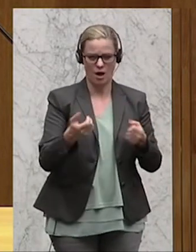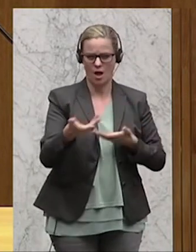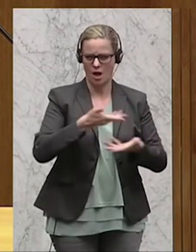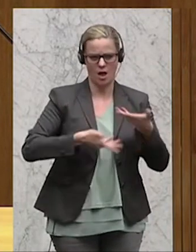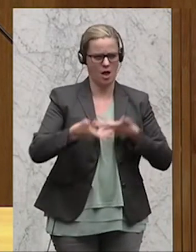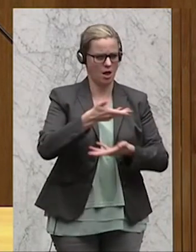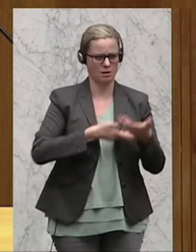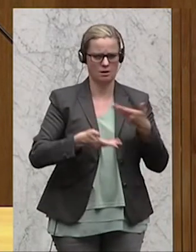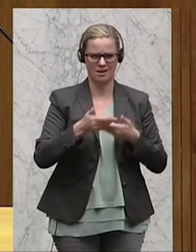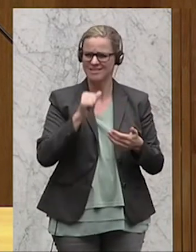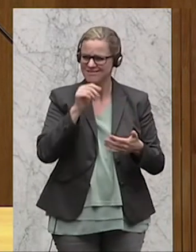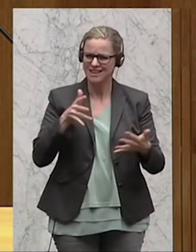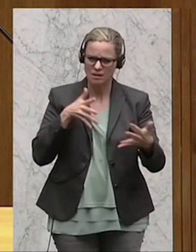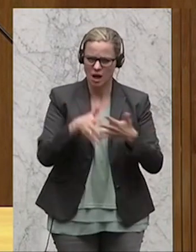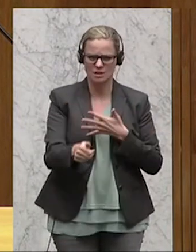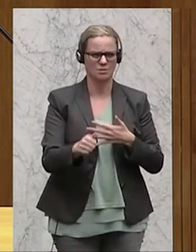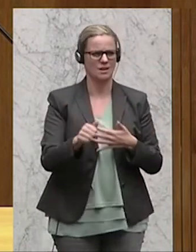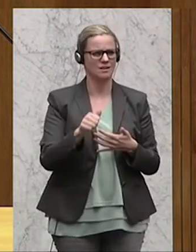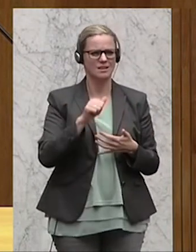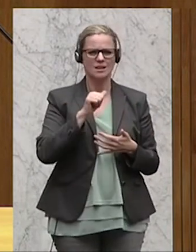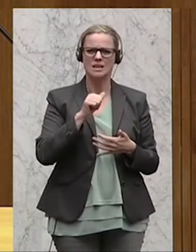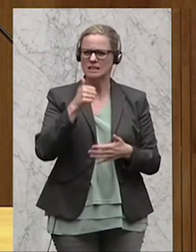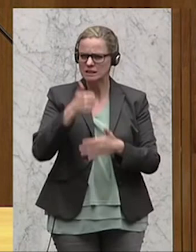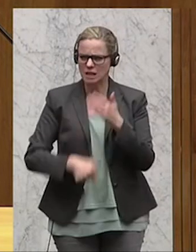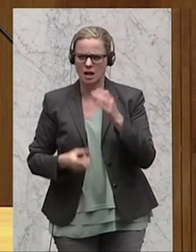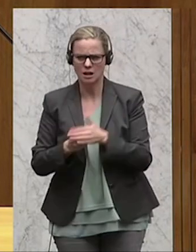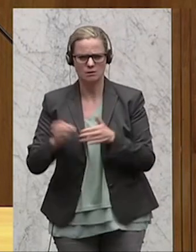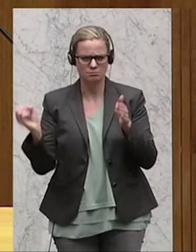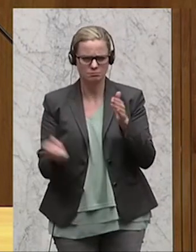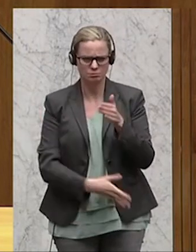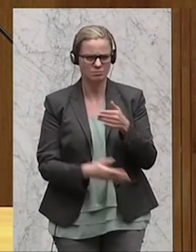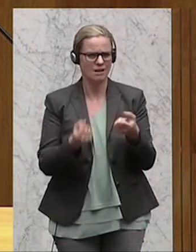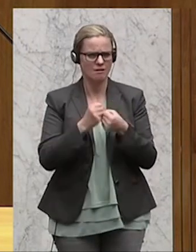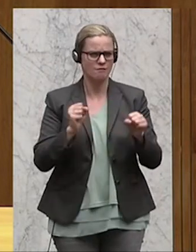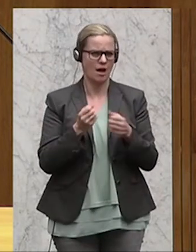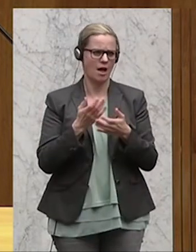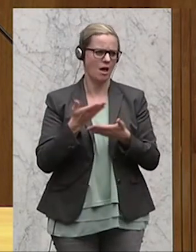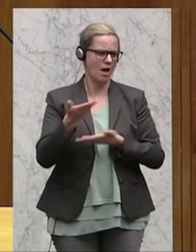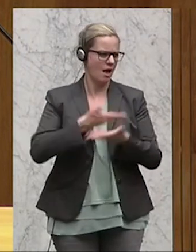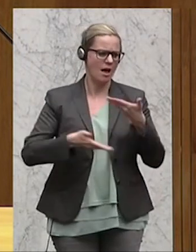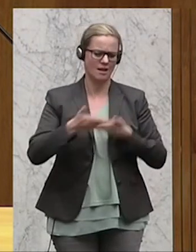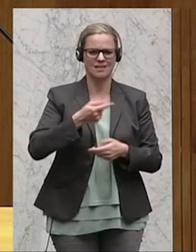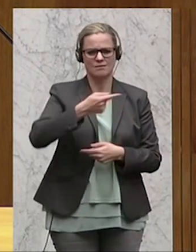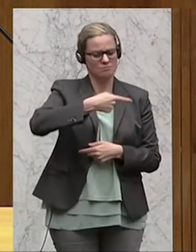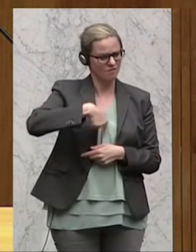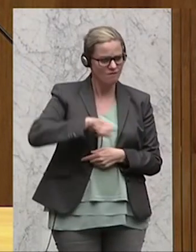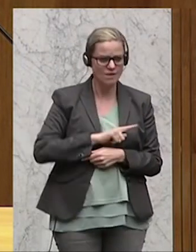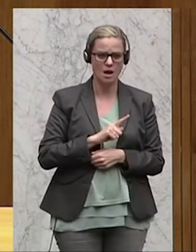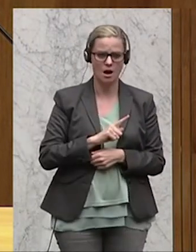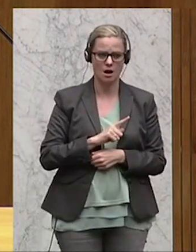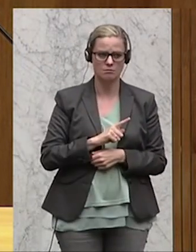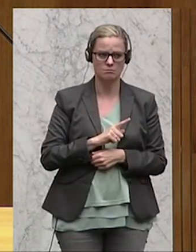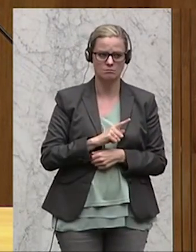Freihandels, gegen intransparente, Standards über Bord werfende Freihandelsabkommen.